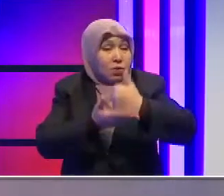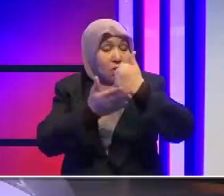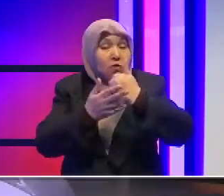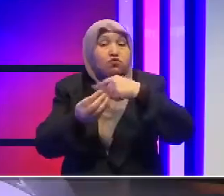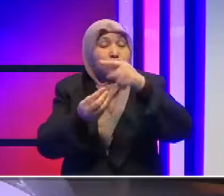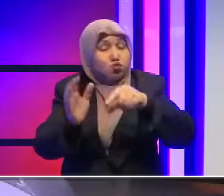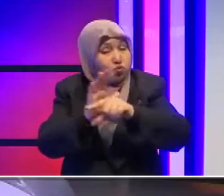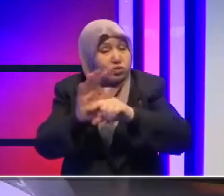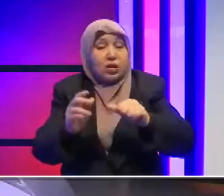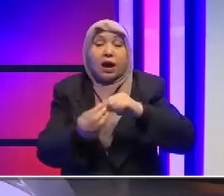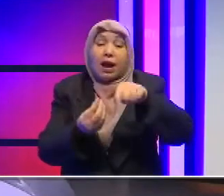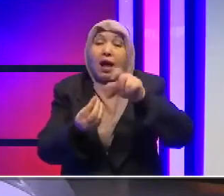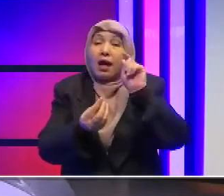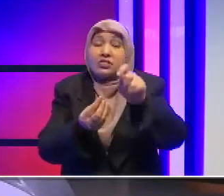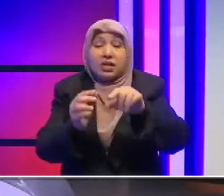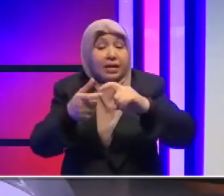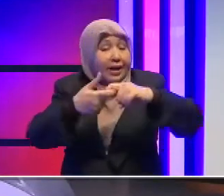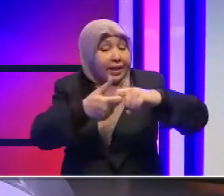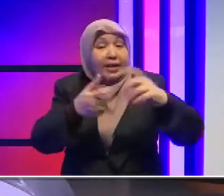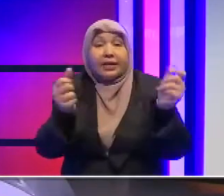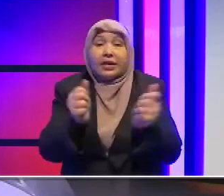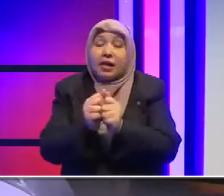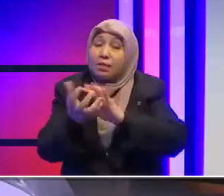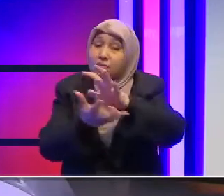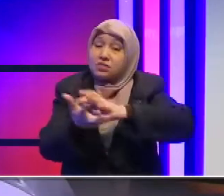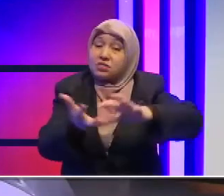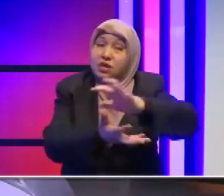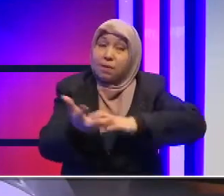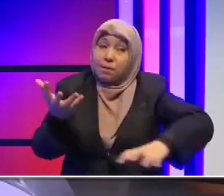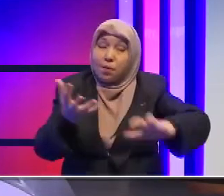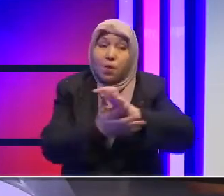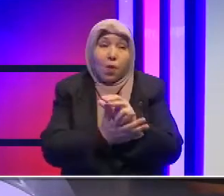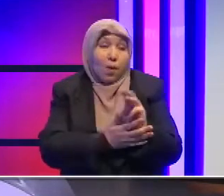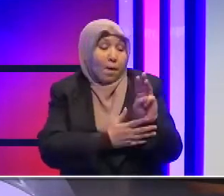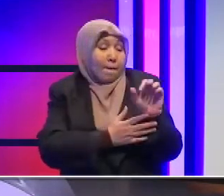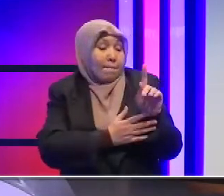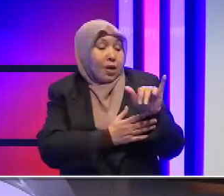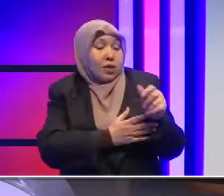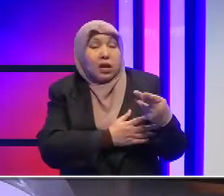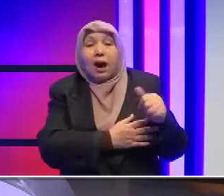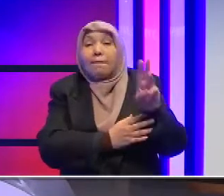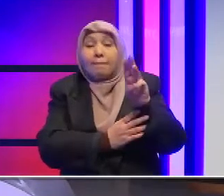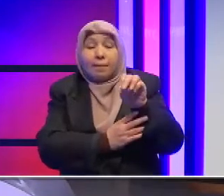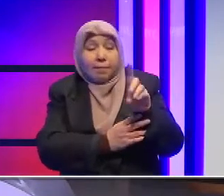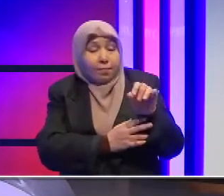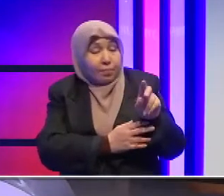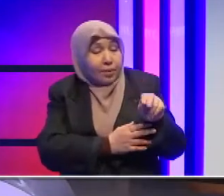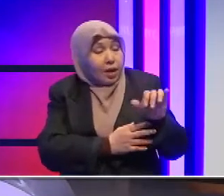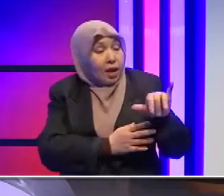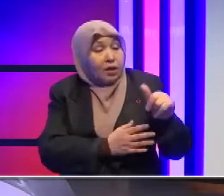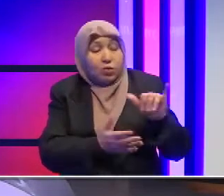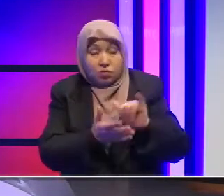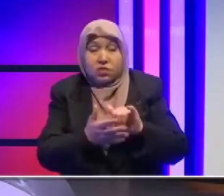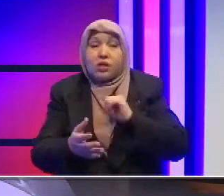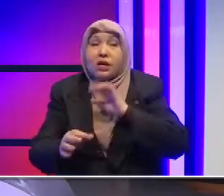Al-Hajj ini dikaitkan dengan bercampur, Ustaz, ya, di antara Makkiyah Madaniyah itu sendiri, dan di sini ada berkaitan